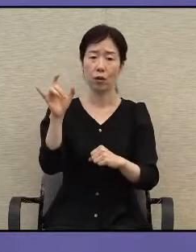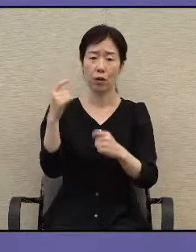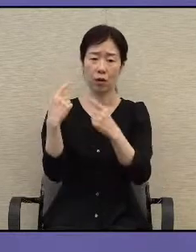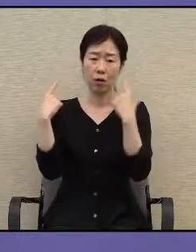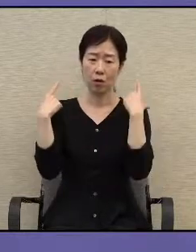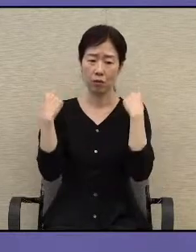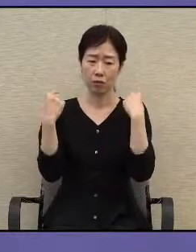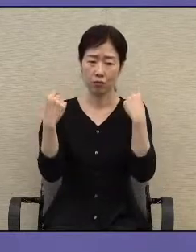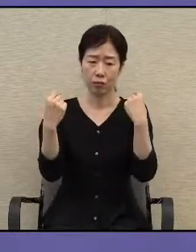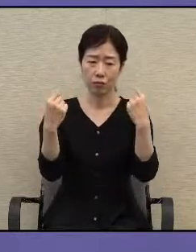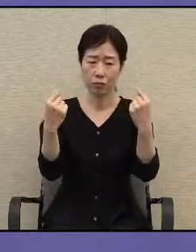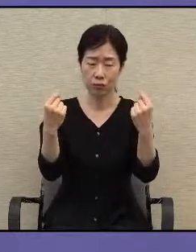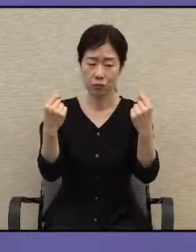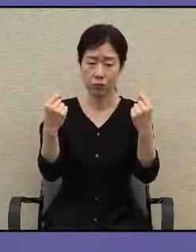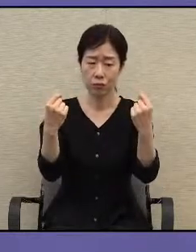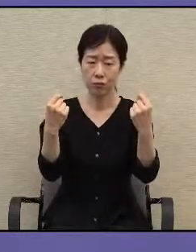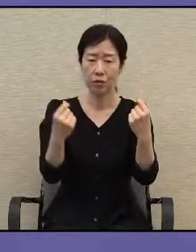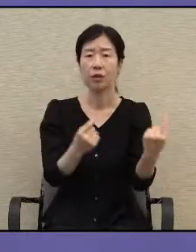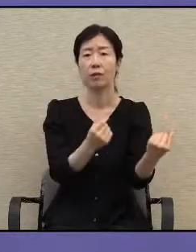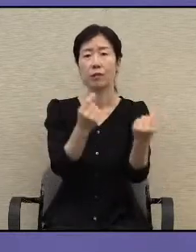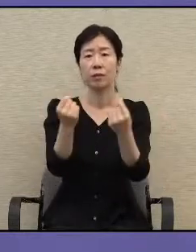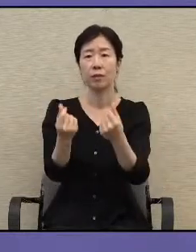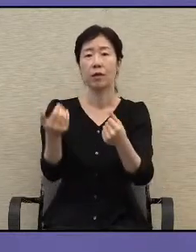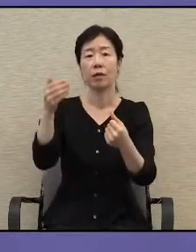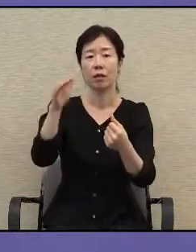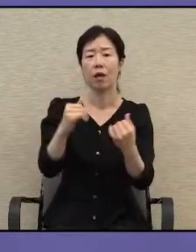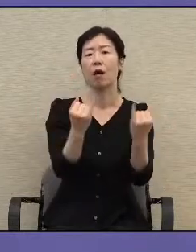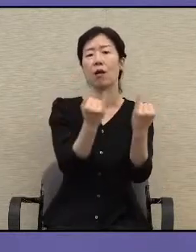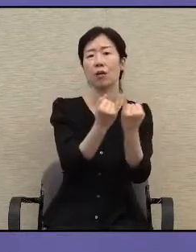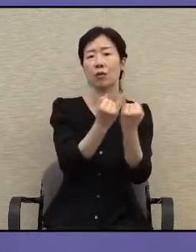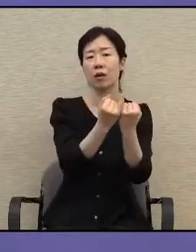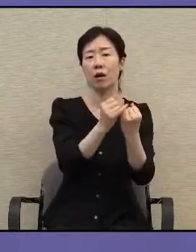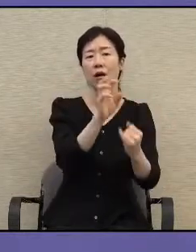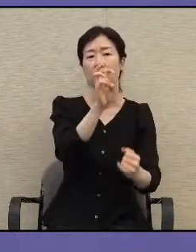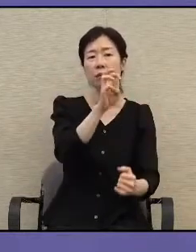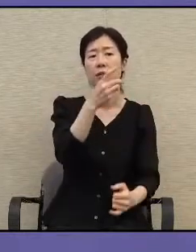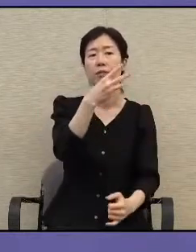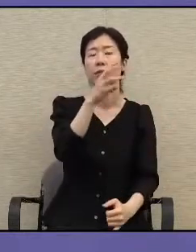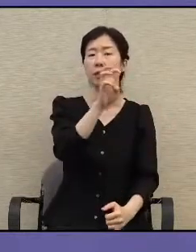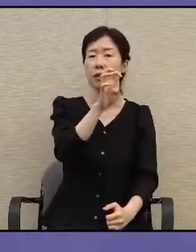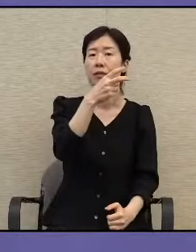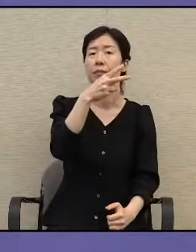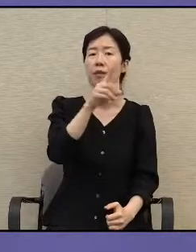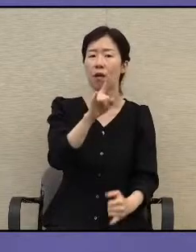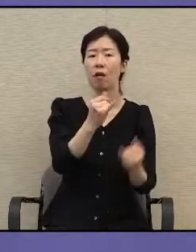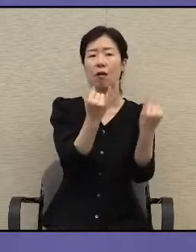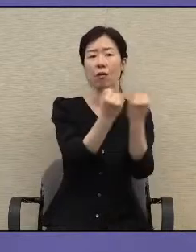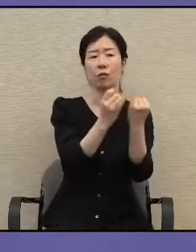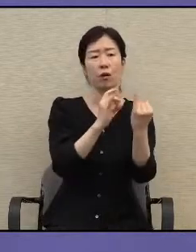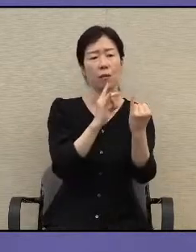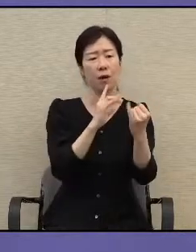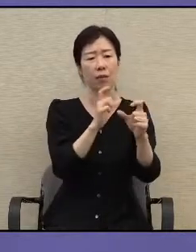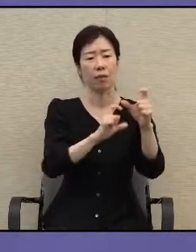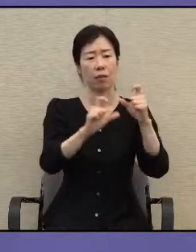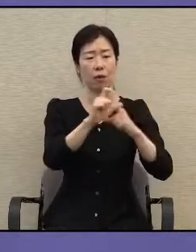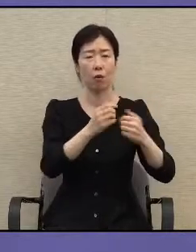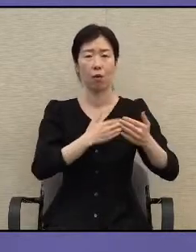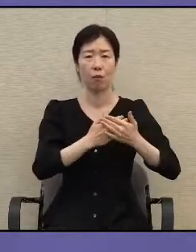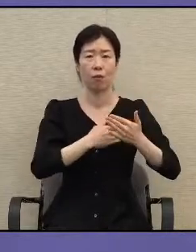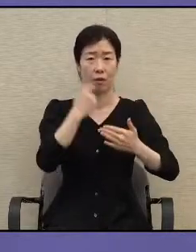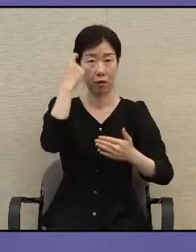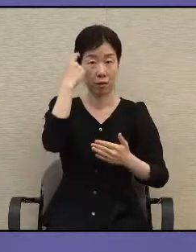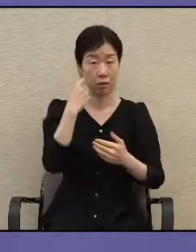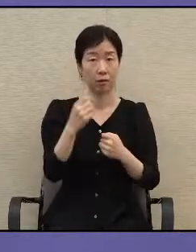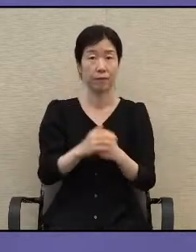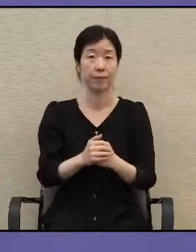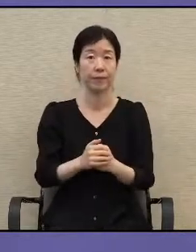30대 여성만큼은 증가하고 있는 이런 추세는 굉장히 좀 주목해야 될 부분이라고 생각이 듭니다. 40대 같은 경우는 비교적